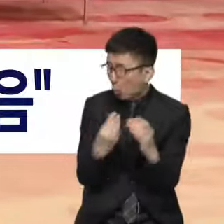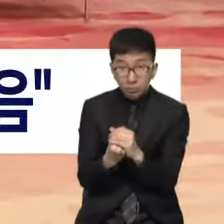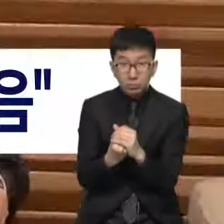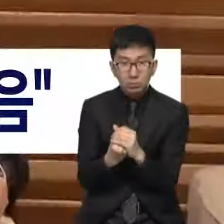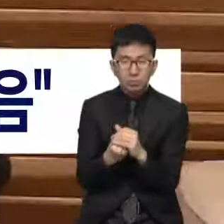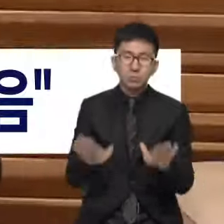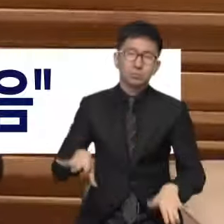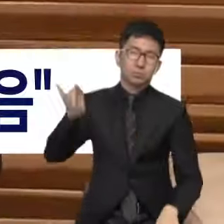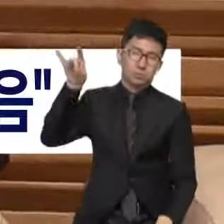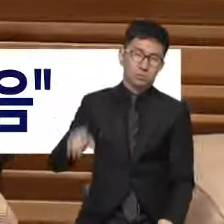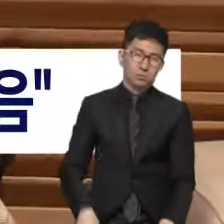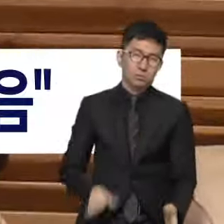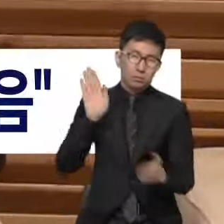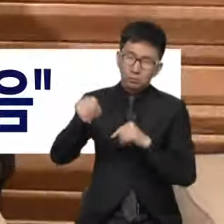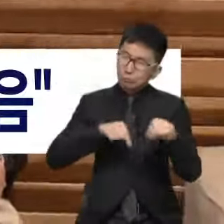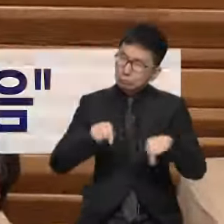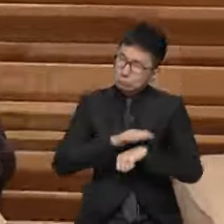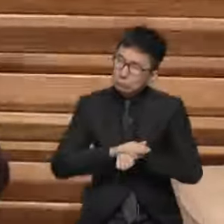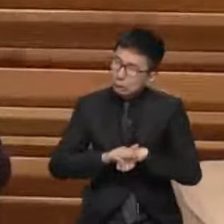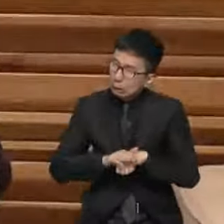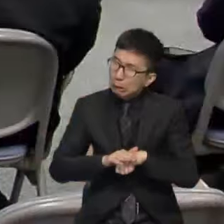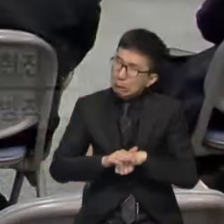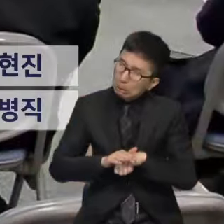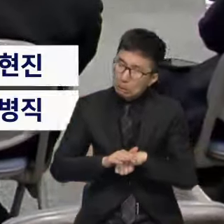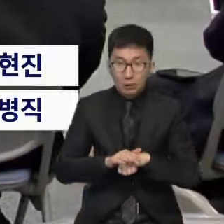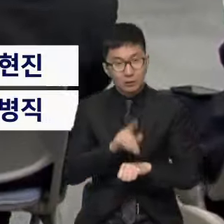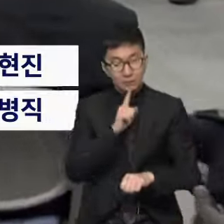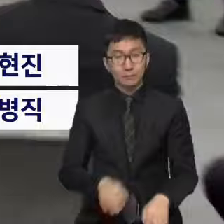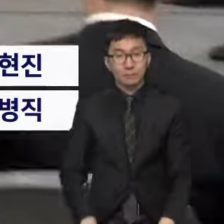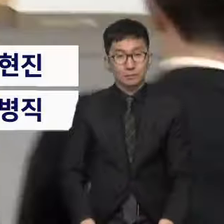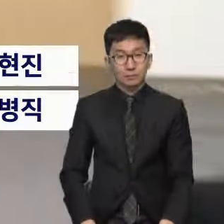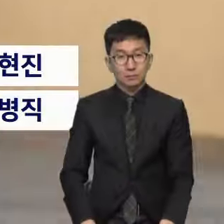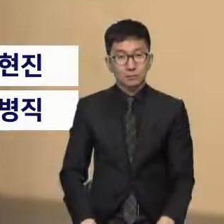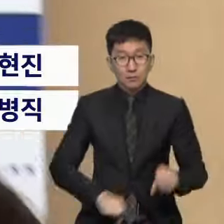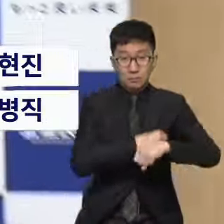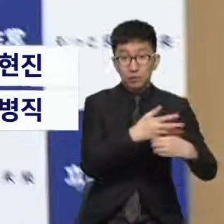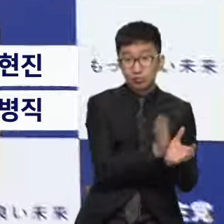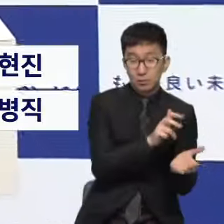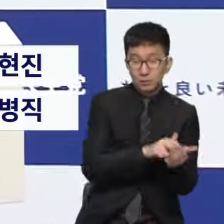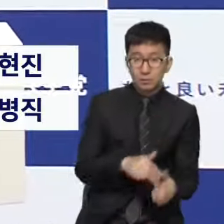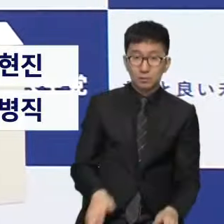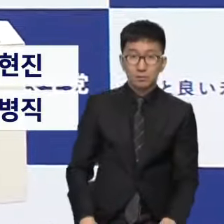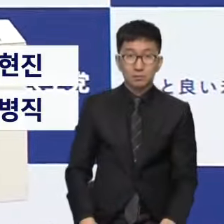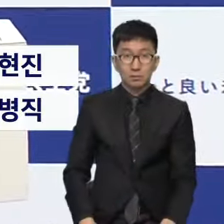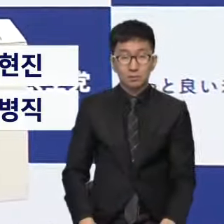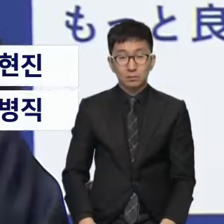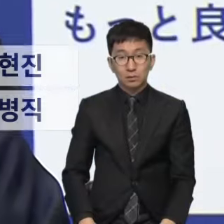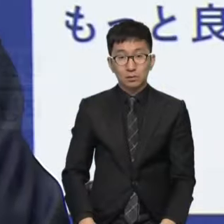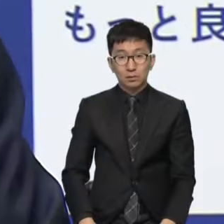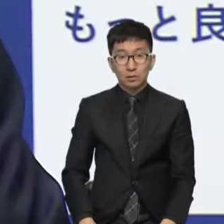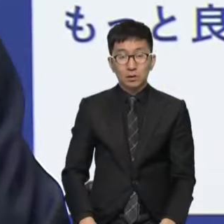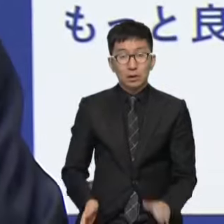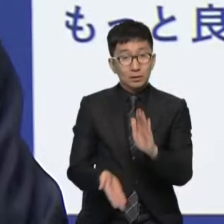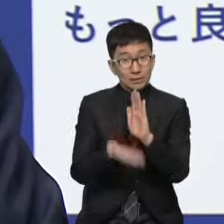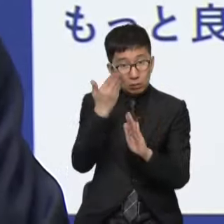큰 타격을 받게 됐다고 보도했습니다. 당장 입헌민주당은 중의원 해산을 요구하며 압박에